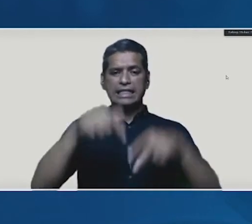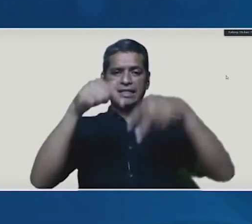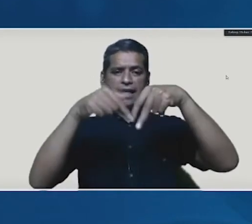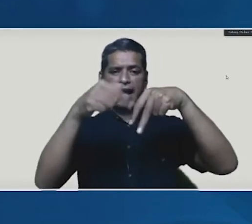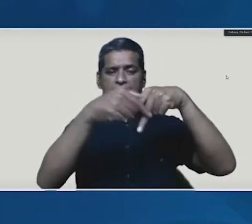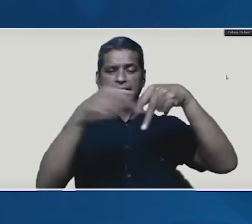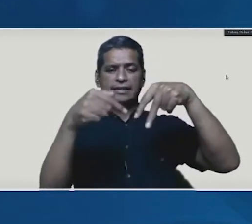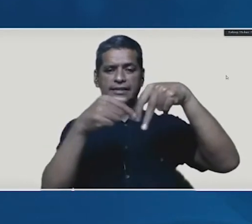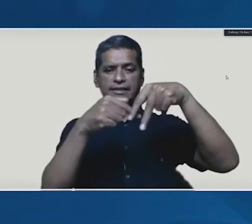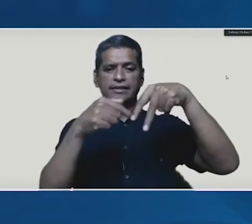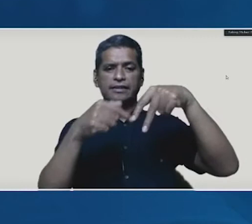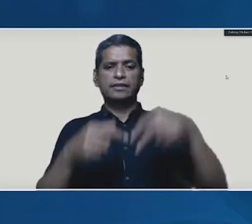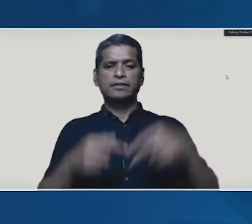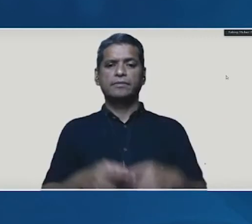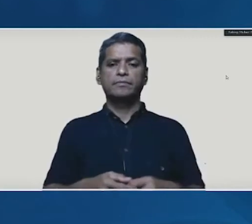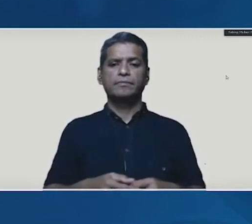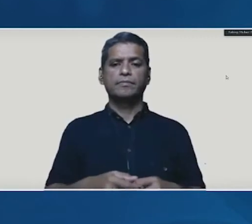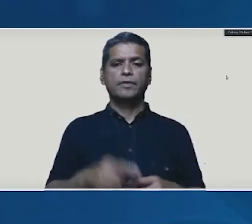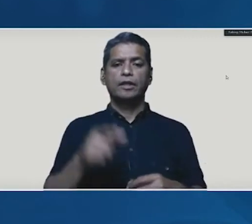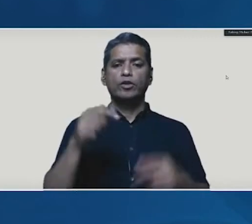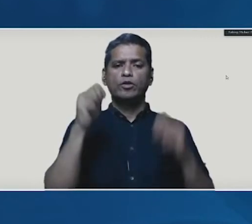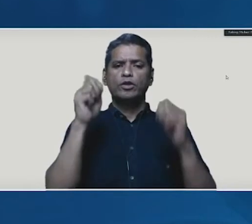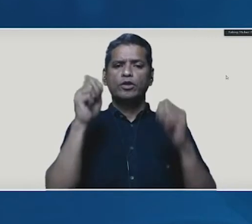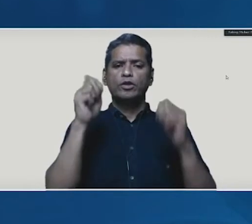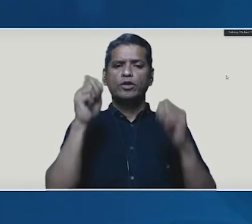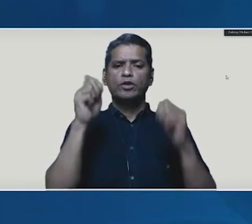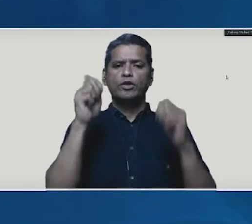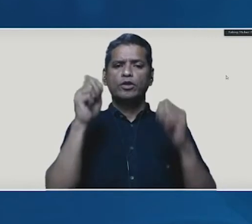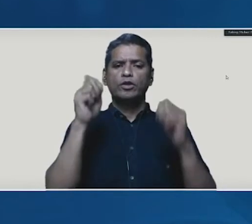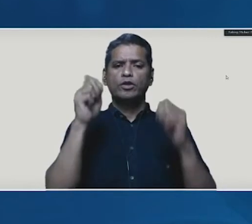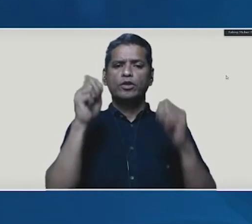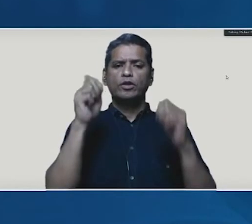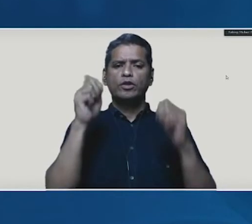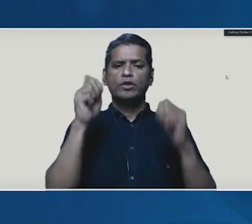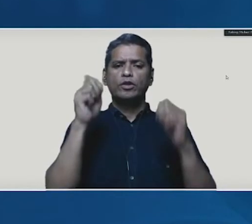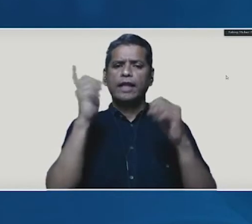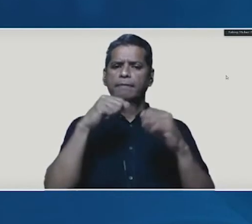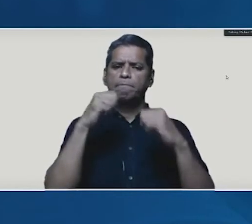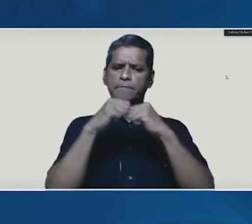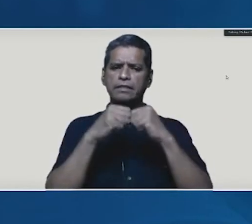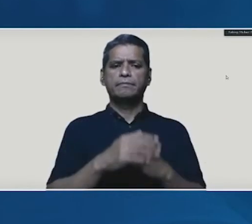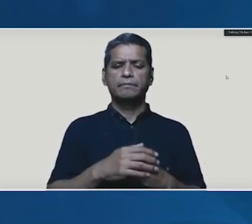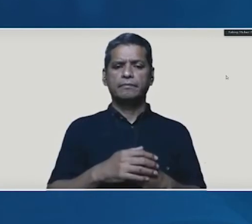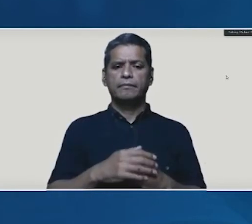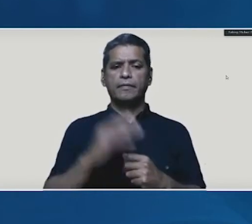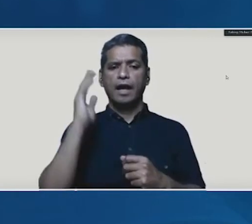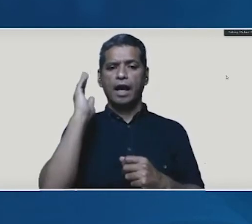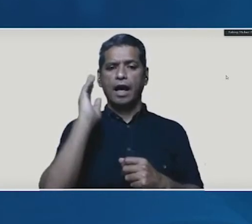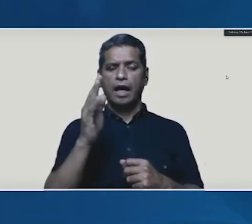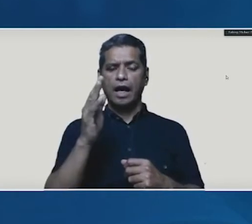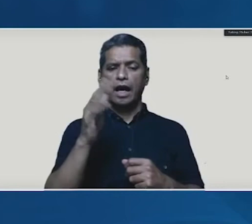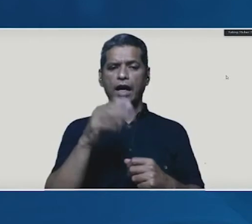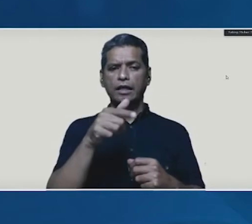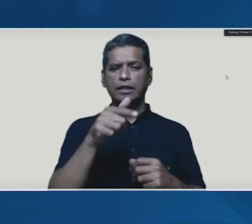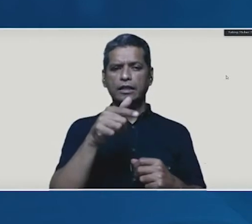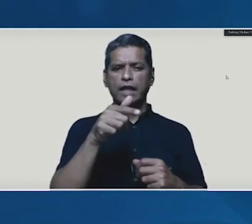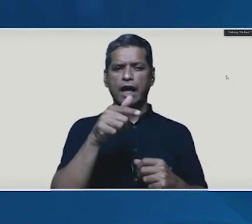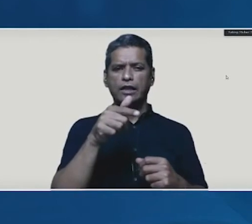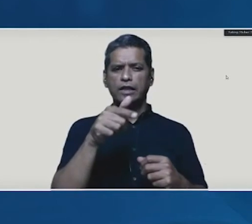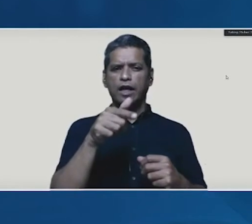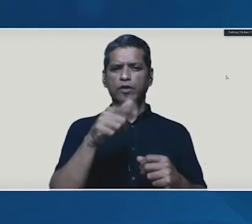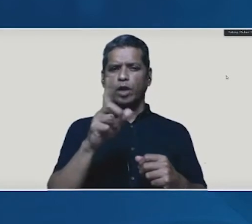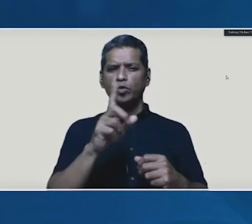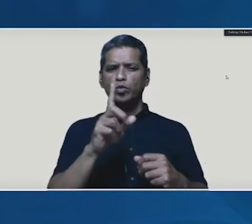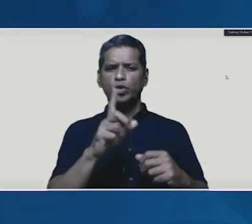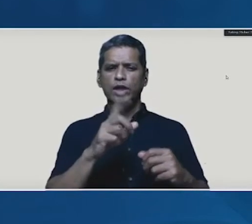sesudah itu akan ada suatu kerajaan yang keempat yang keras seperti besi tepat seperti besi yang meremukkan dan